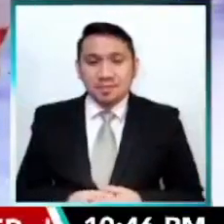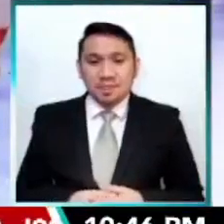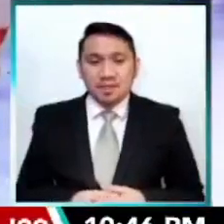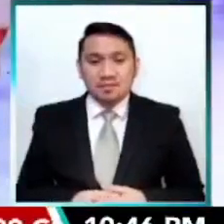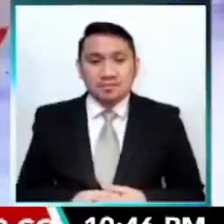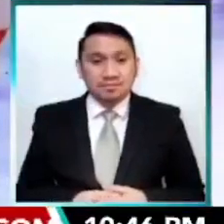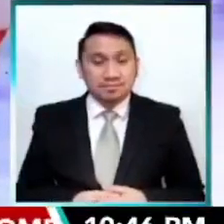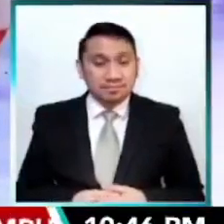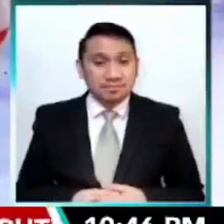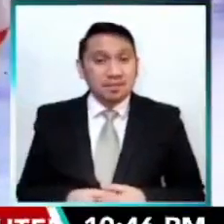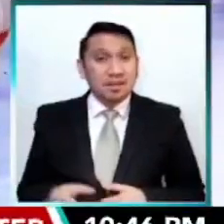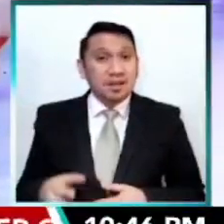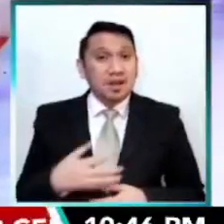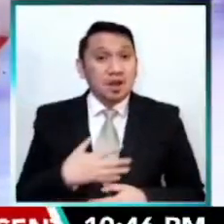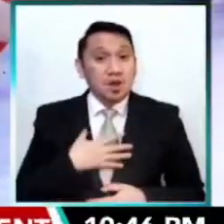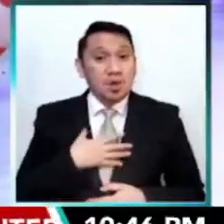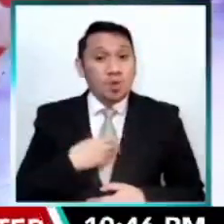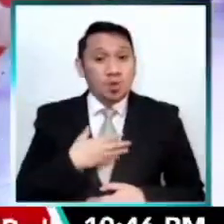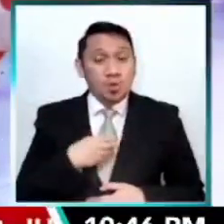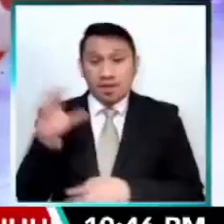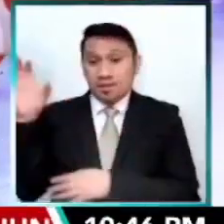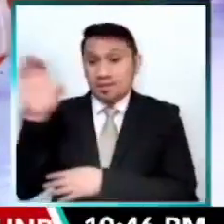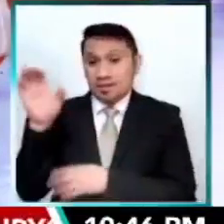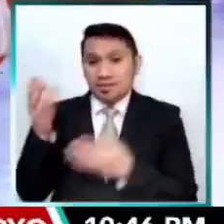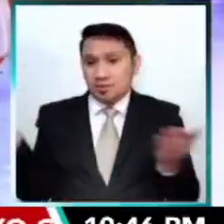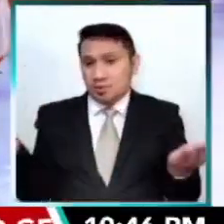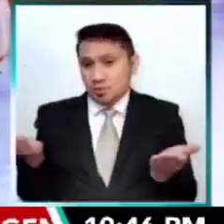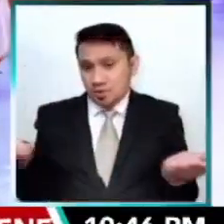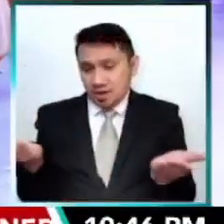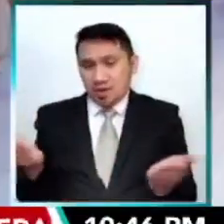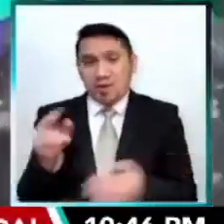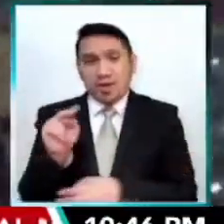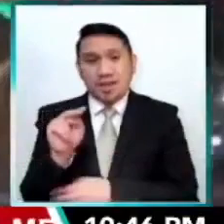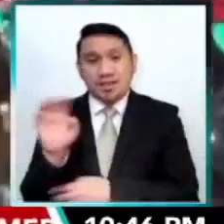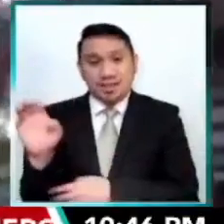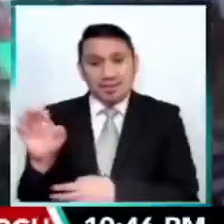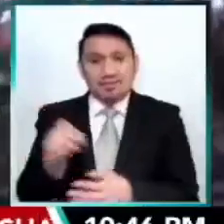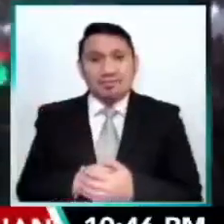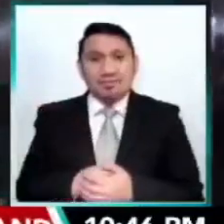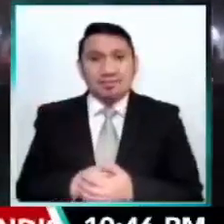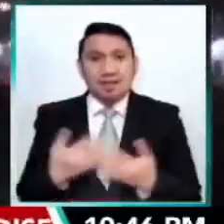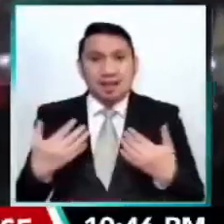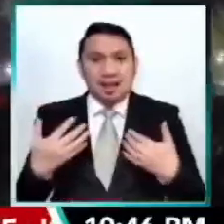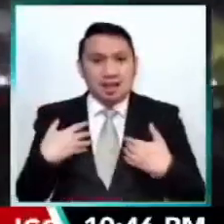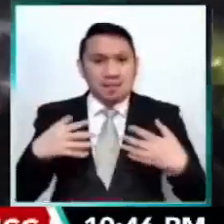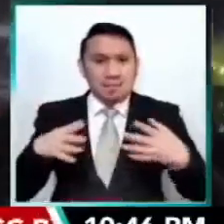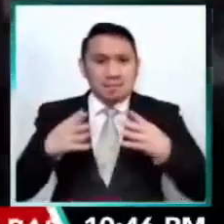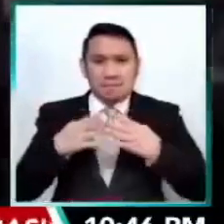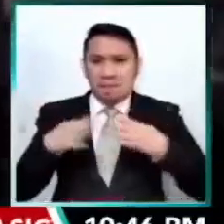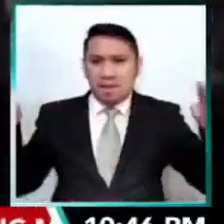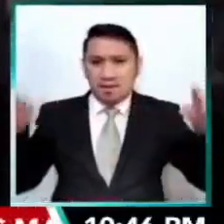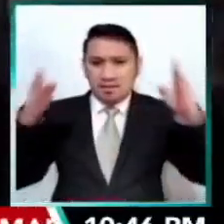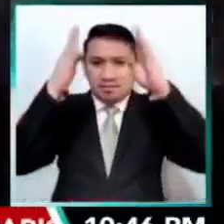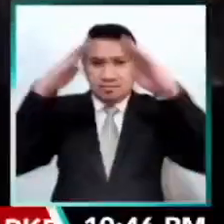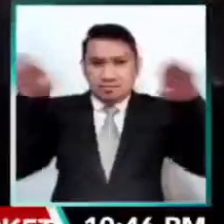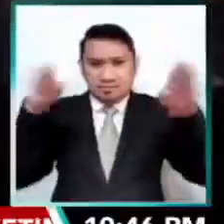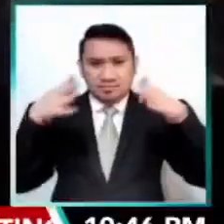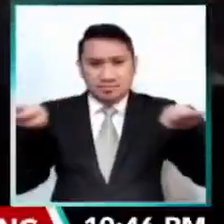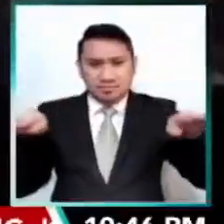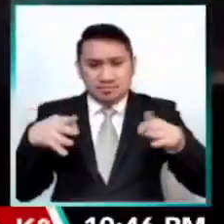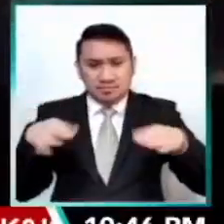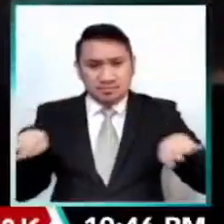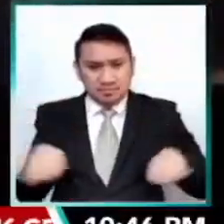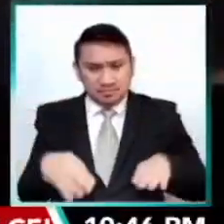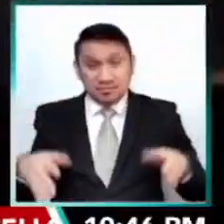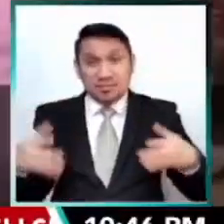White Christmas ang peg ng Pasko sa Talavera, Nueva Ecija. Bukod sa giant Christmas tree at Christmas tunnel, may